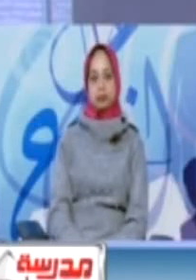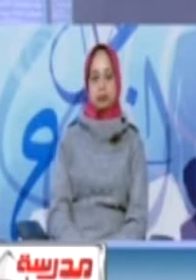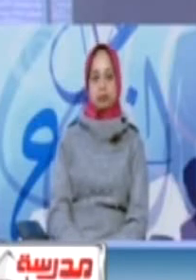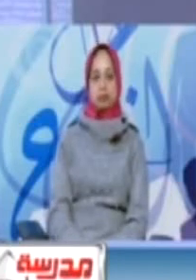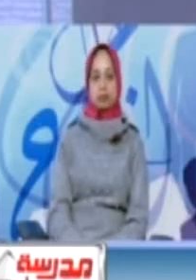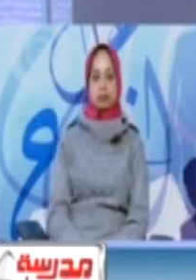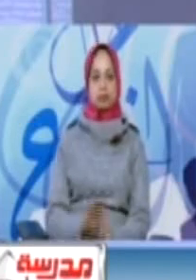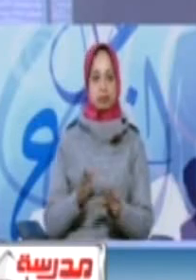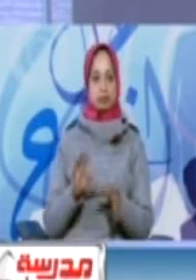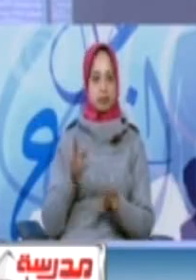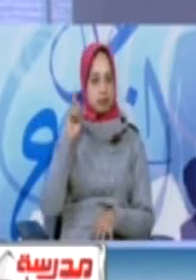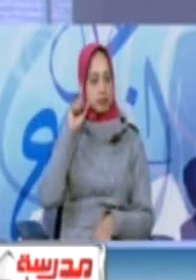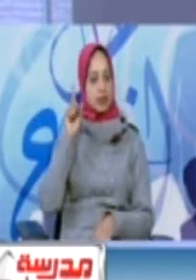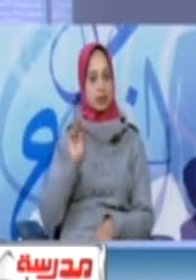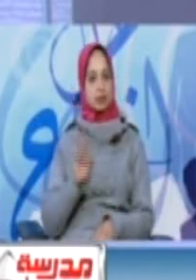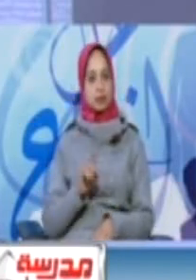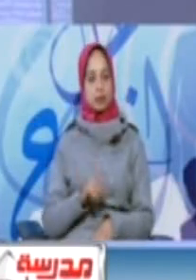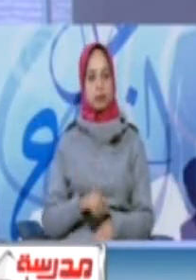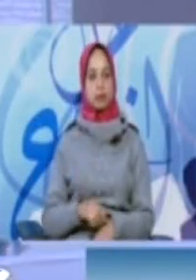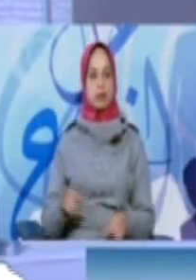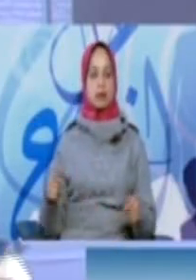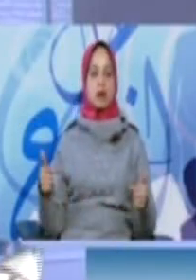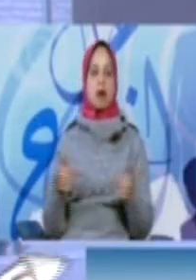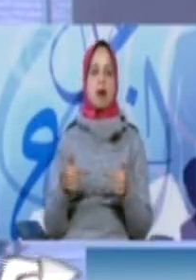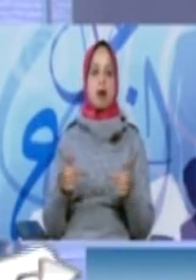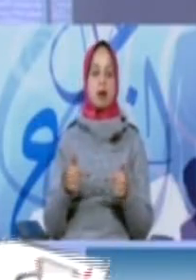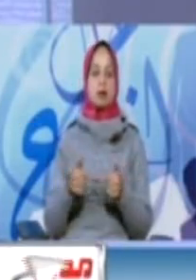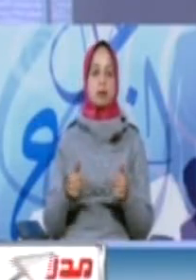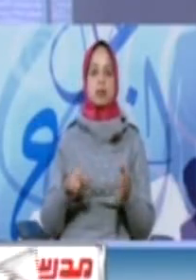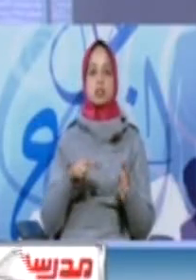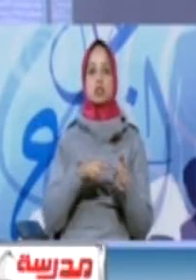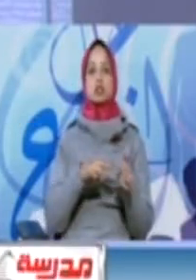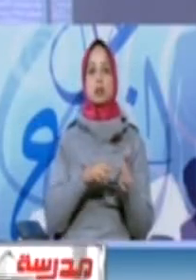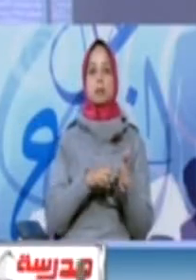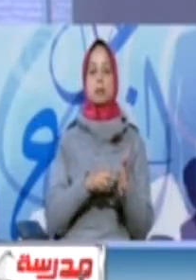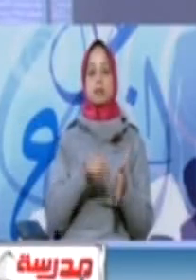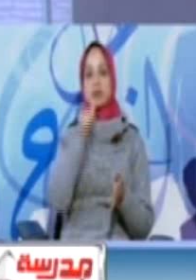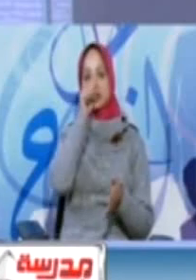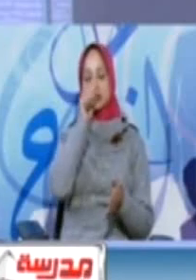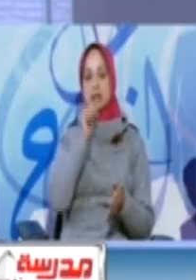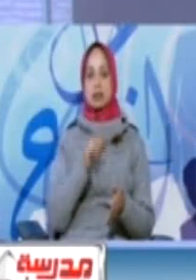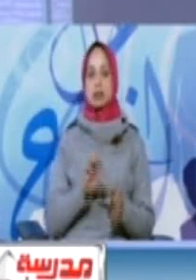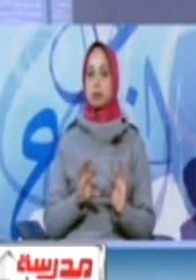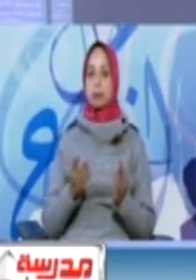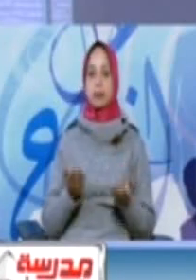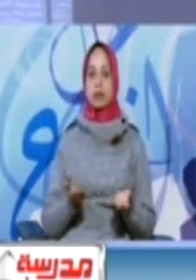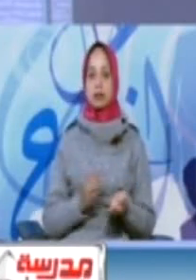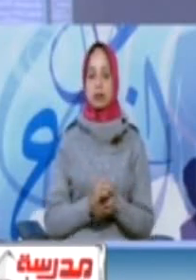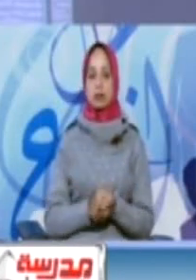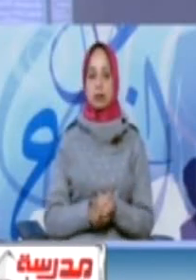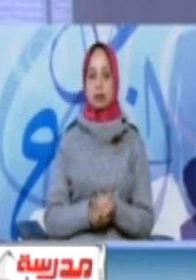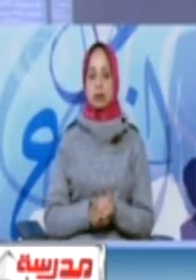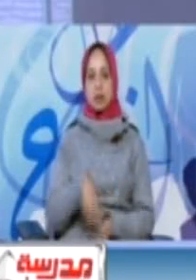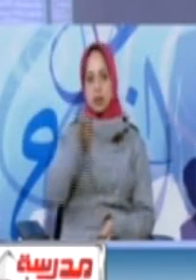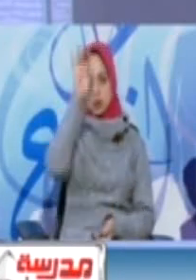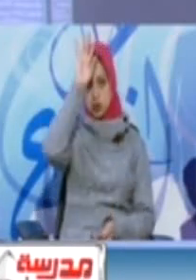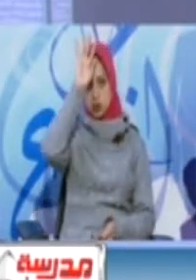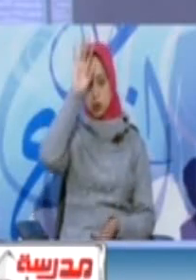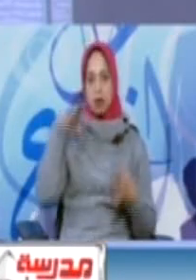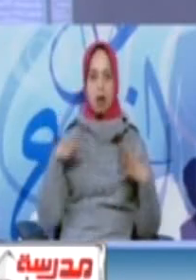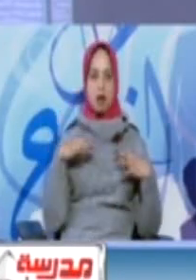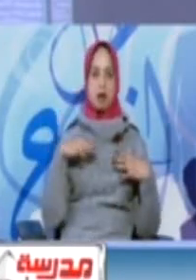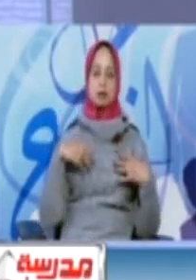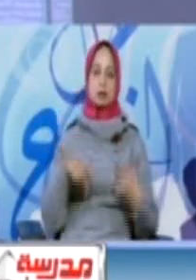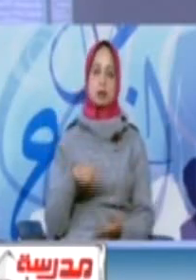طيب لما اقول العلاقه بين حرب الشام، لما اقول حرب الشام دي زعلت مين؟ حرب الشام زعلت السلطان العثماني. السلطان